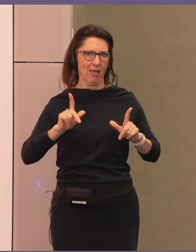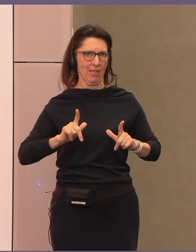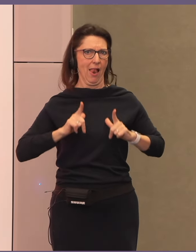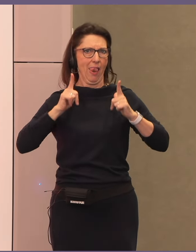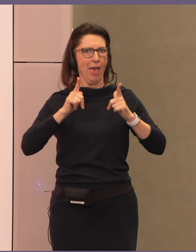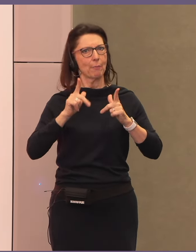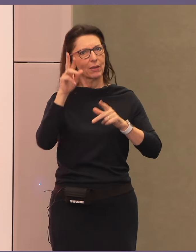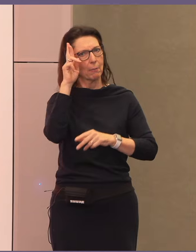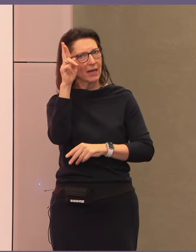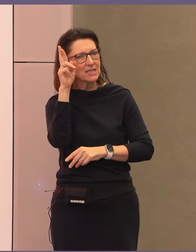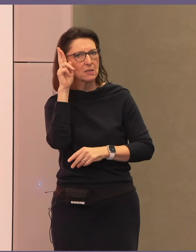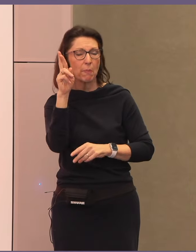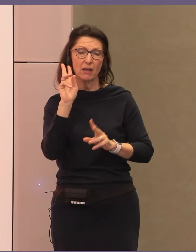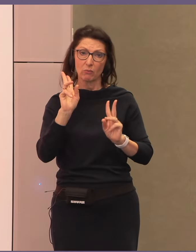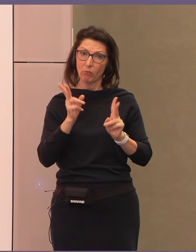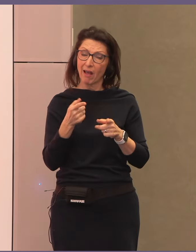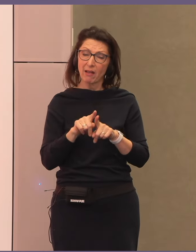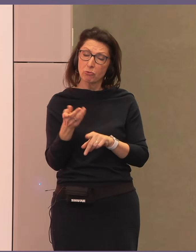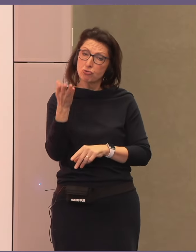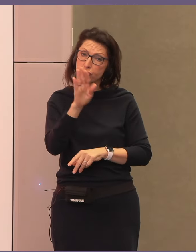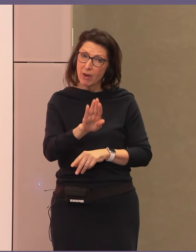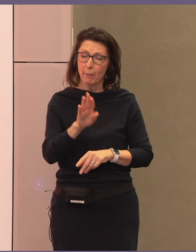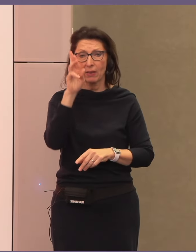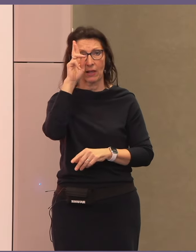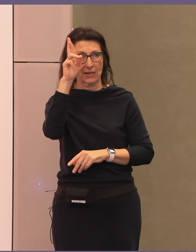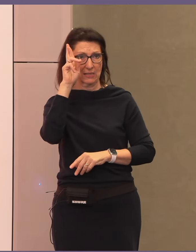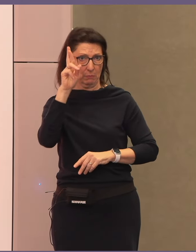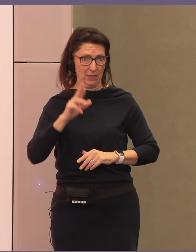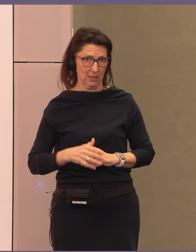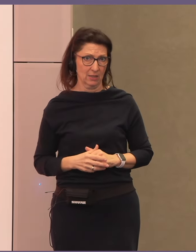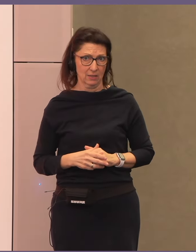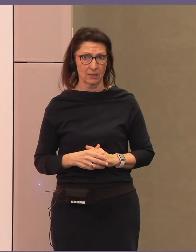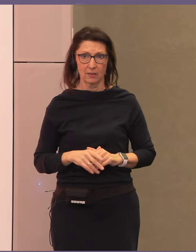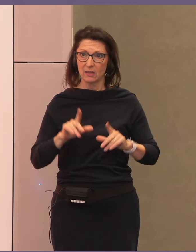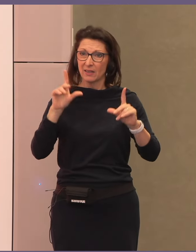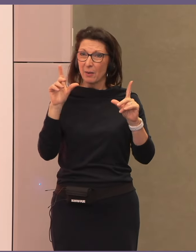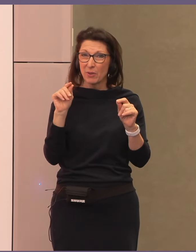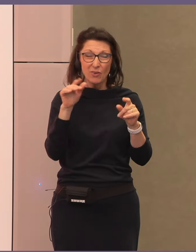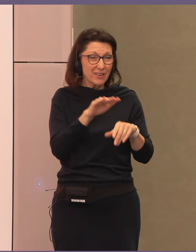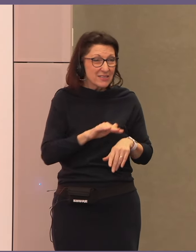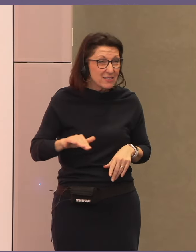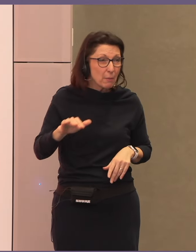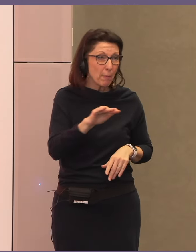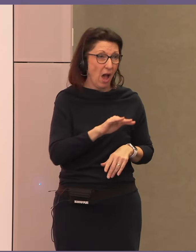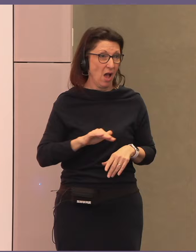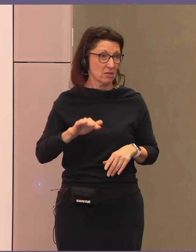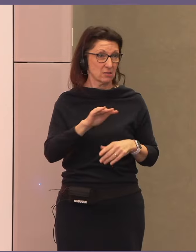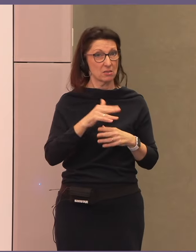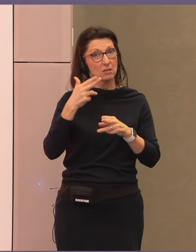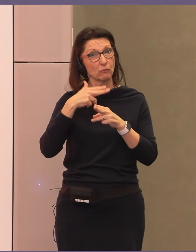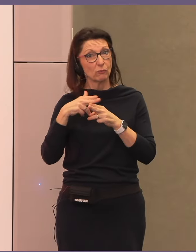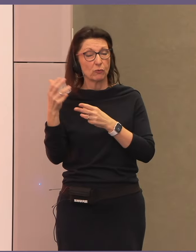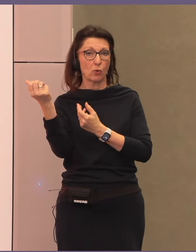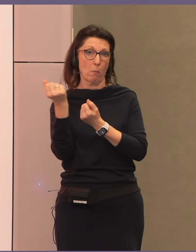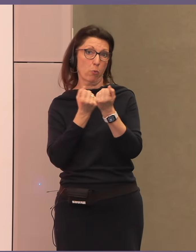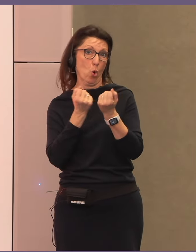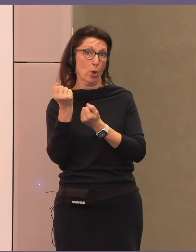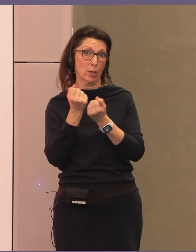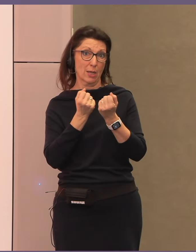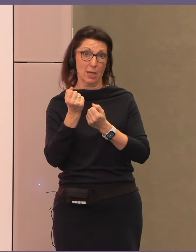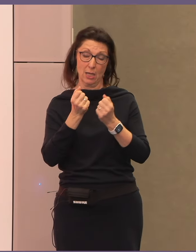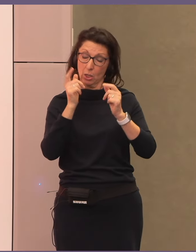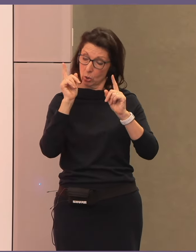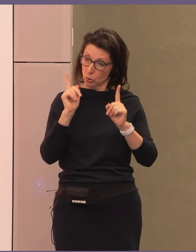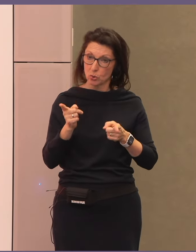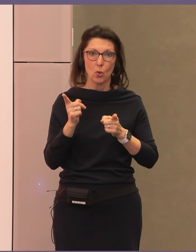Vulnerabilität und die zwischenmenschliche Interdependenz, die als Grundlage unserer politischen Kämpfe für